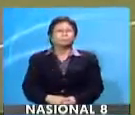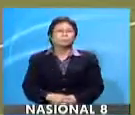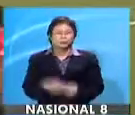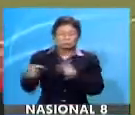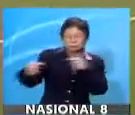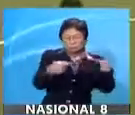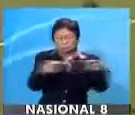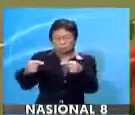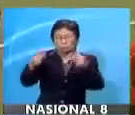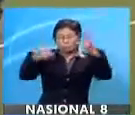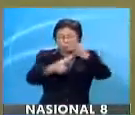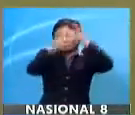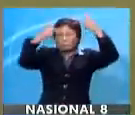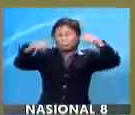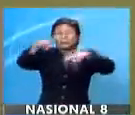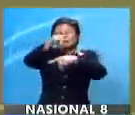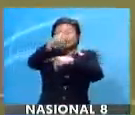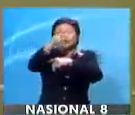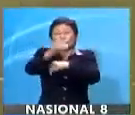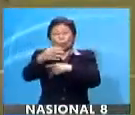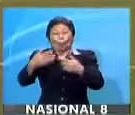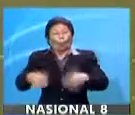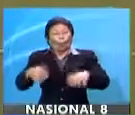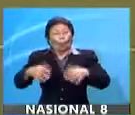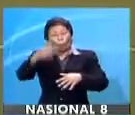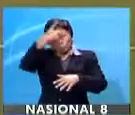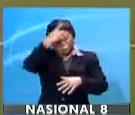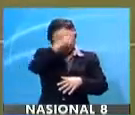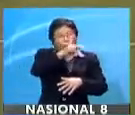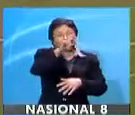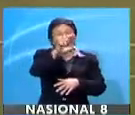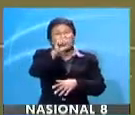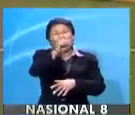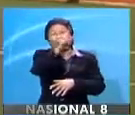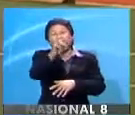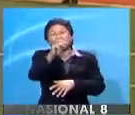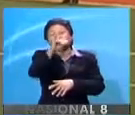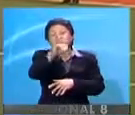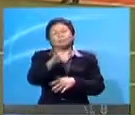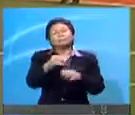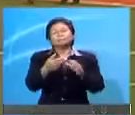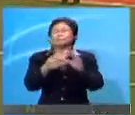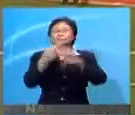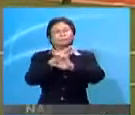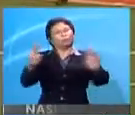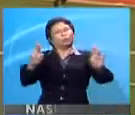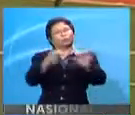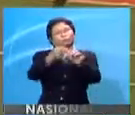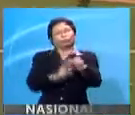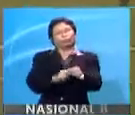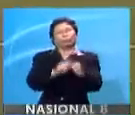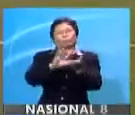jawatan timbalan presiden semakin panas apabila Datu Nur Azmi mengumumkan sedia mengundur diri Andai peruntukan